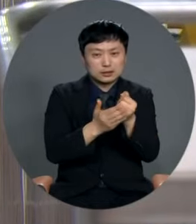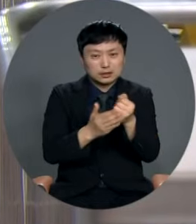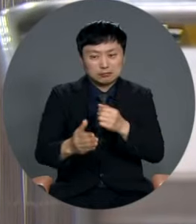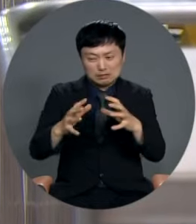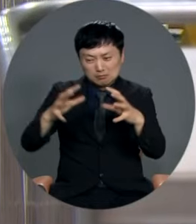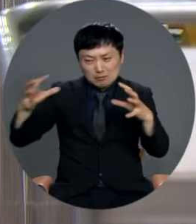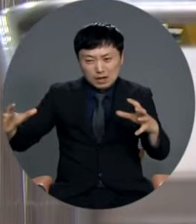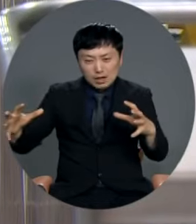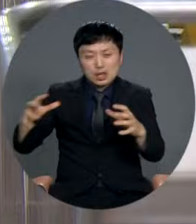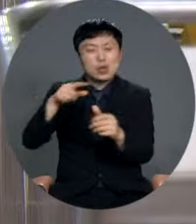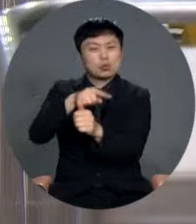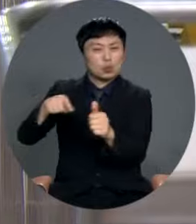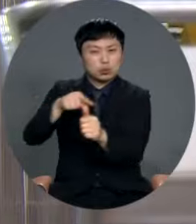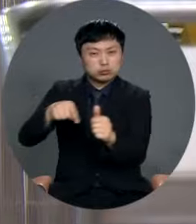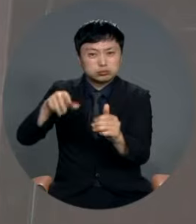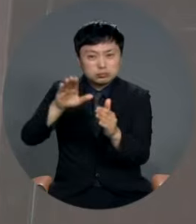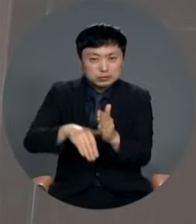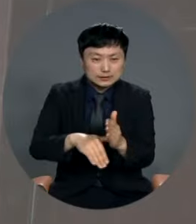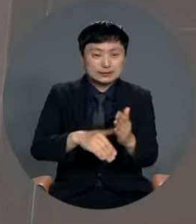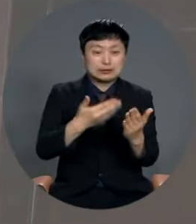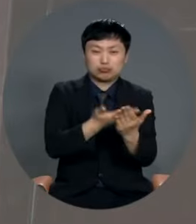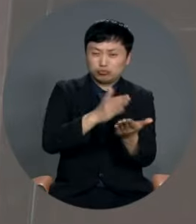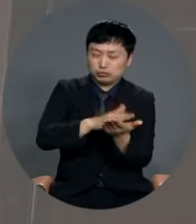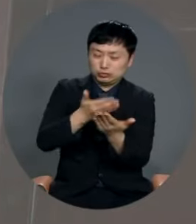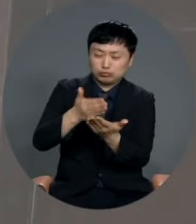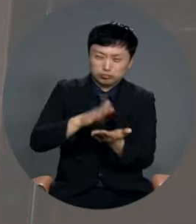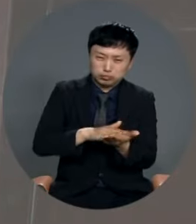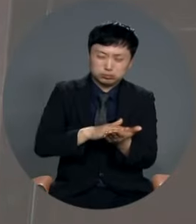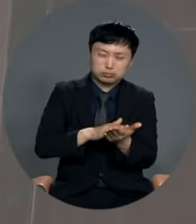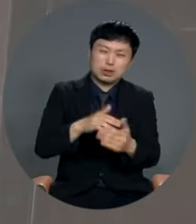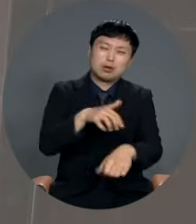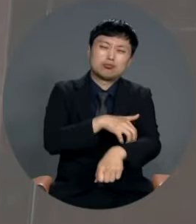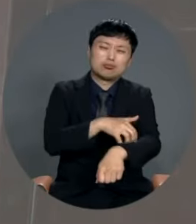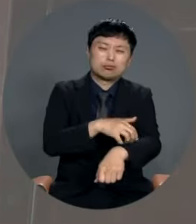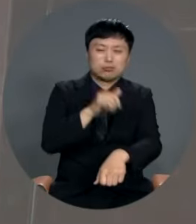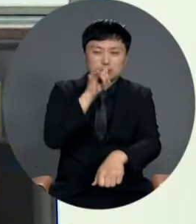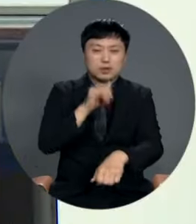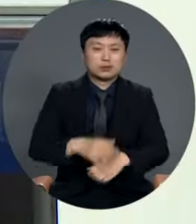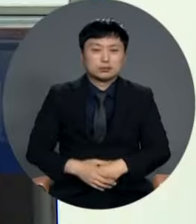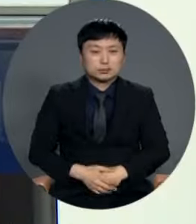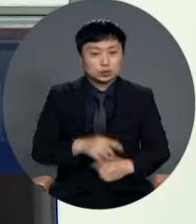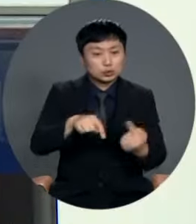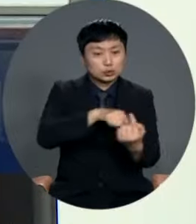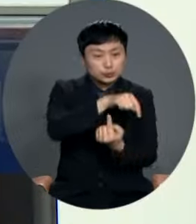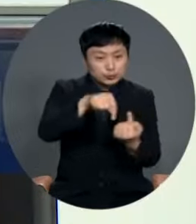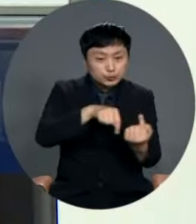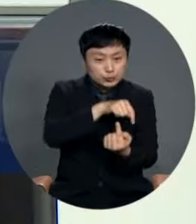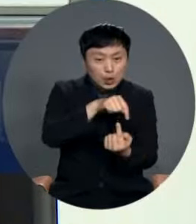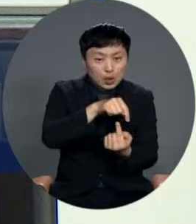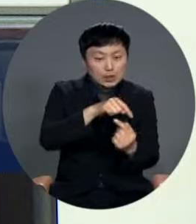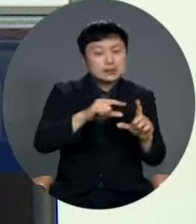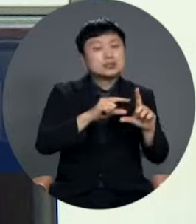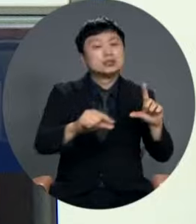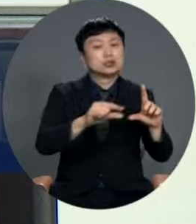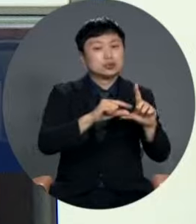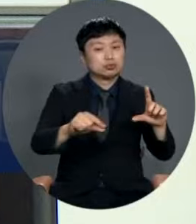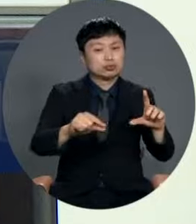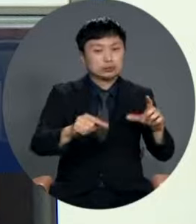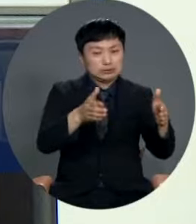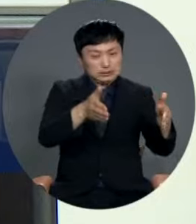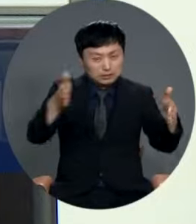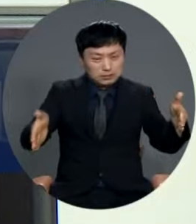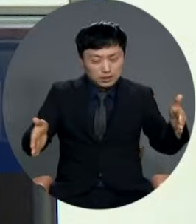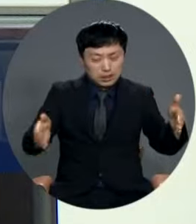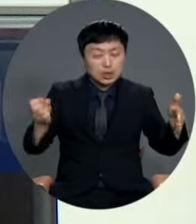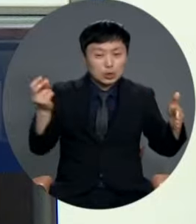넘는 모돈을 도축하려면 장비를 다시 교체해야 합니다. 운영 중인 공판장에서 일부는 증축을 하고